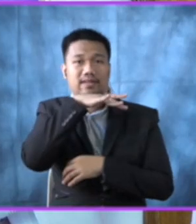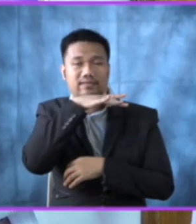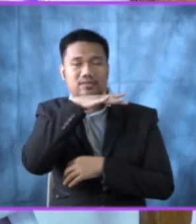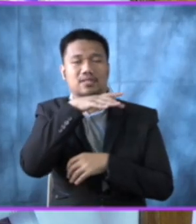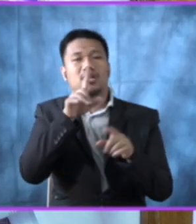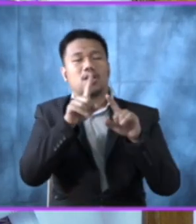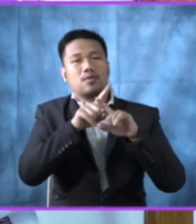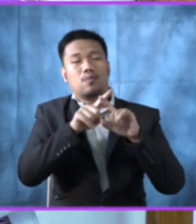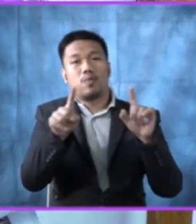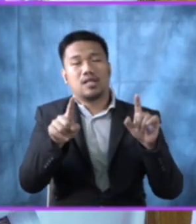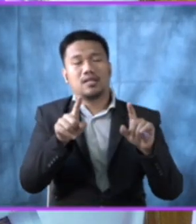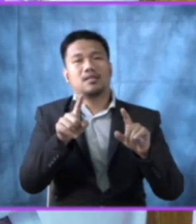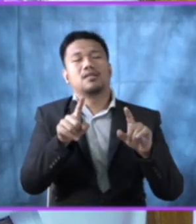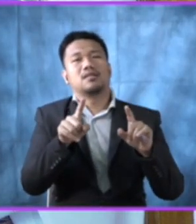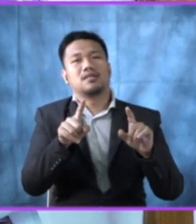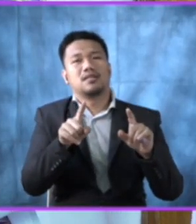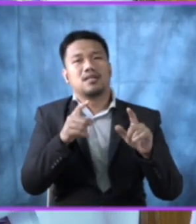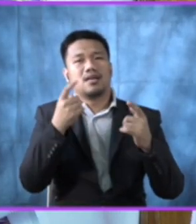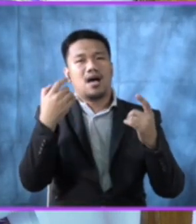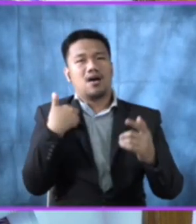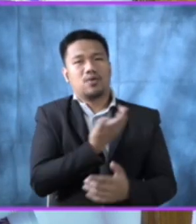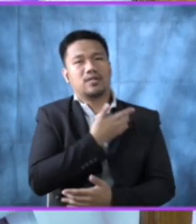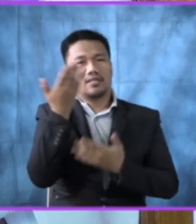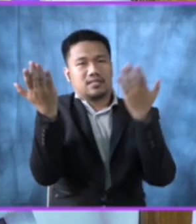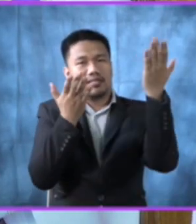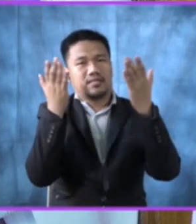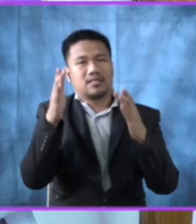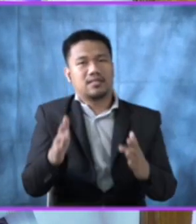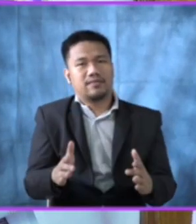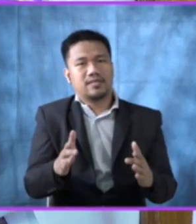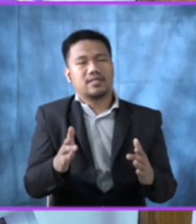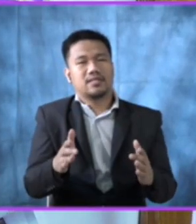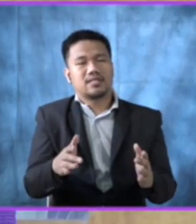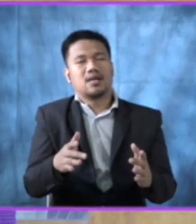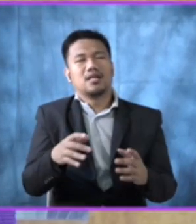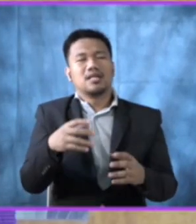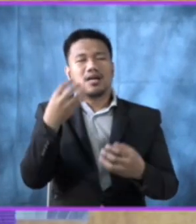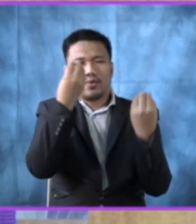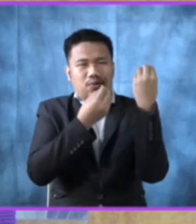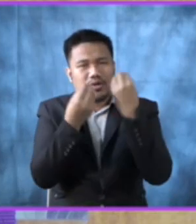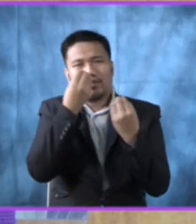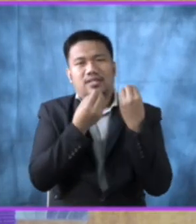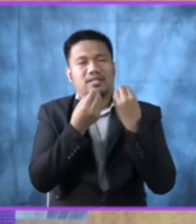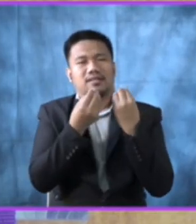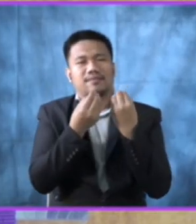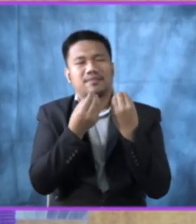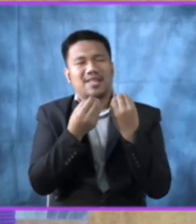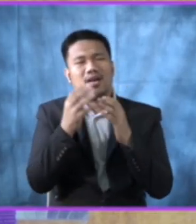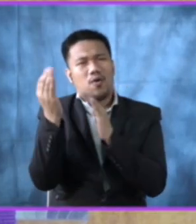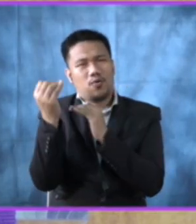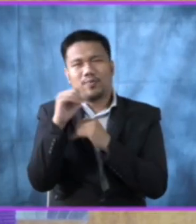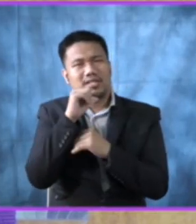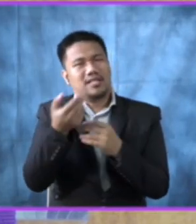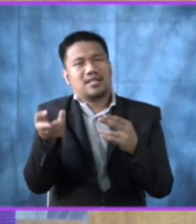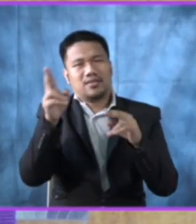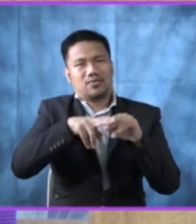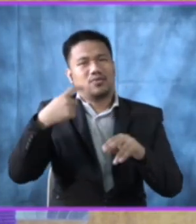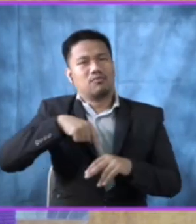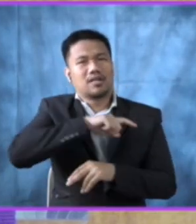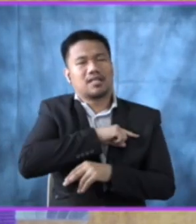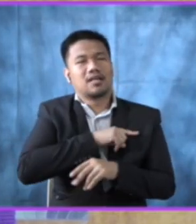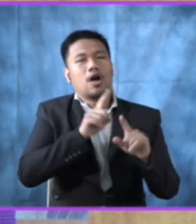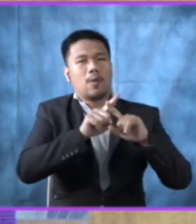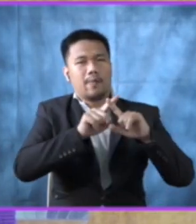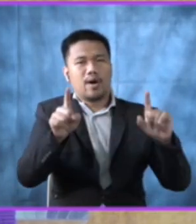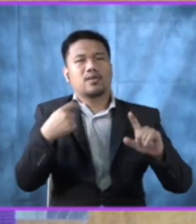Nag-aalala na po ang mga lingkod natin. Huwag na tayong dumagdag. Makiisa tayo.